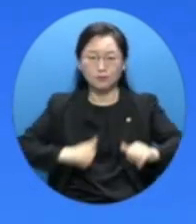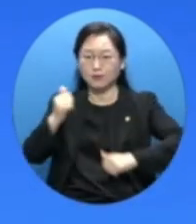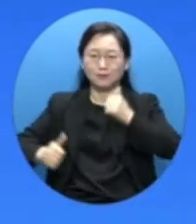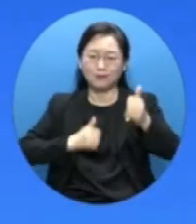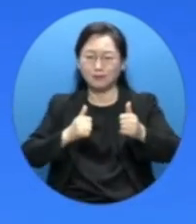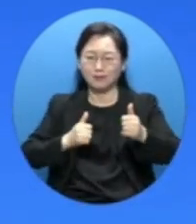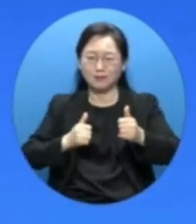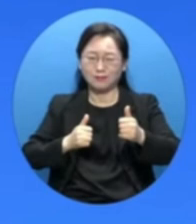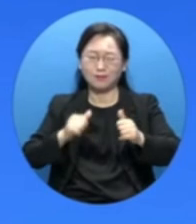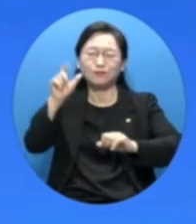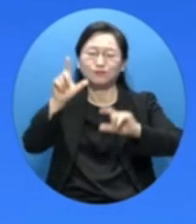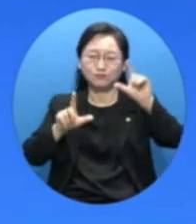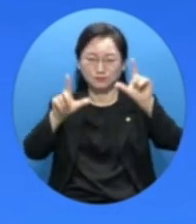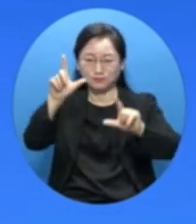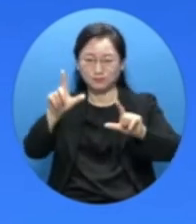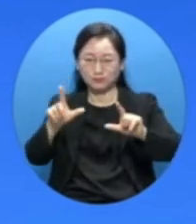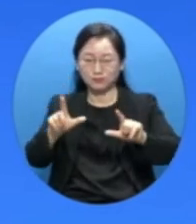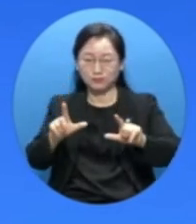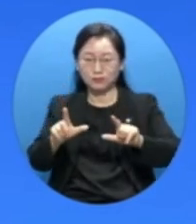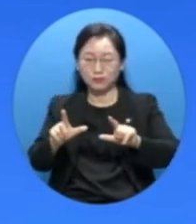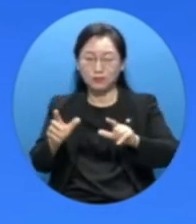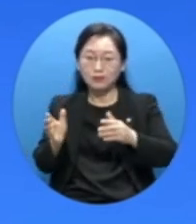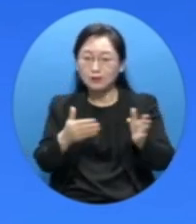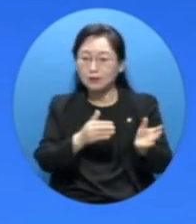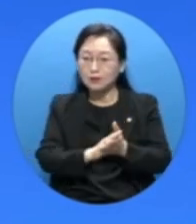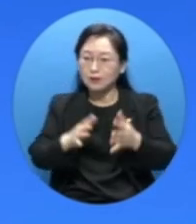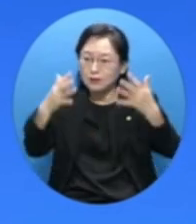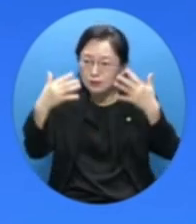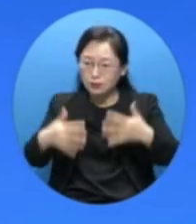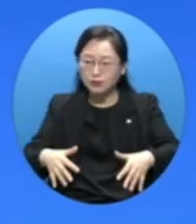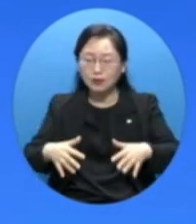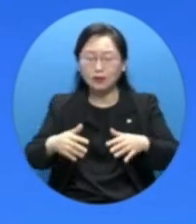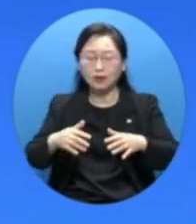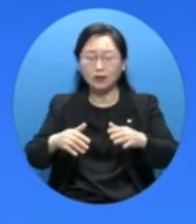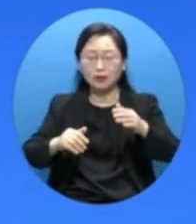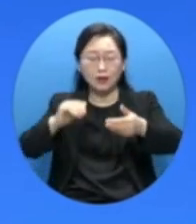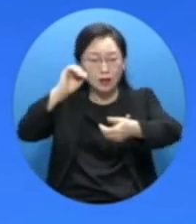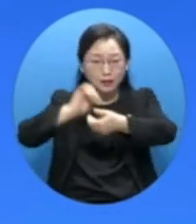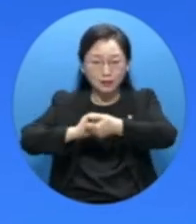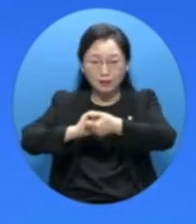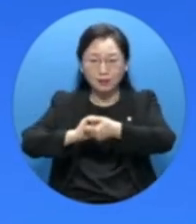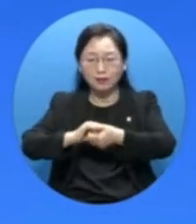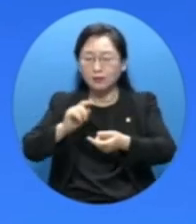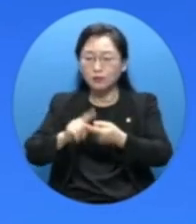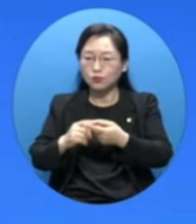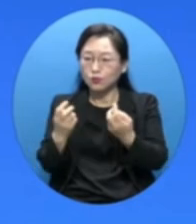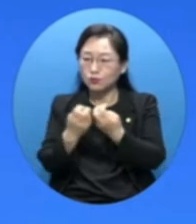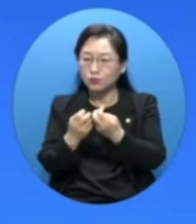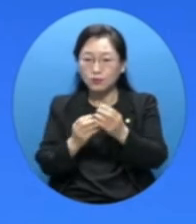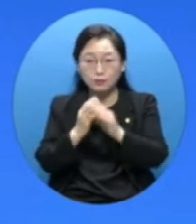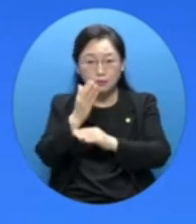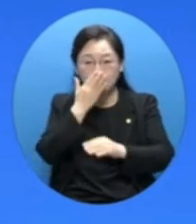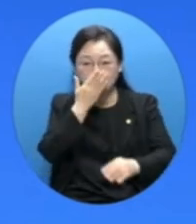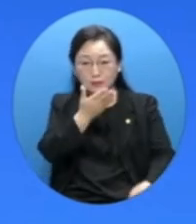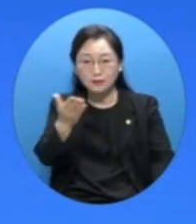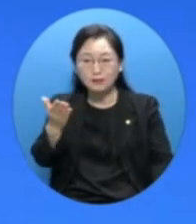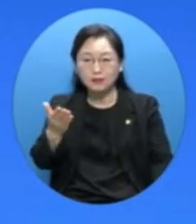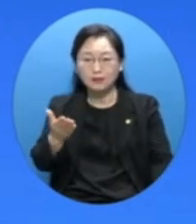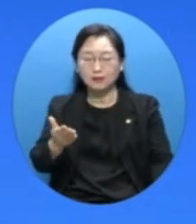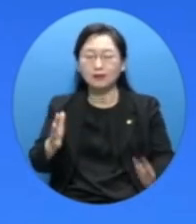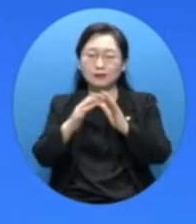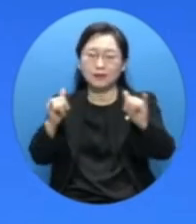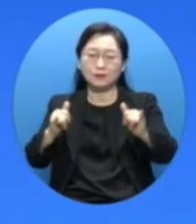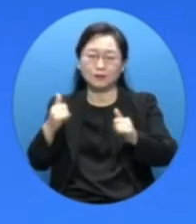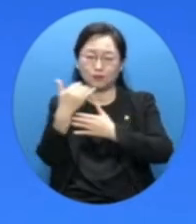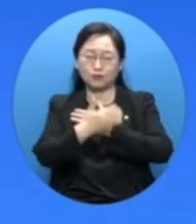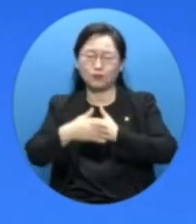현실입니다. 어떻게 이 인간의 연약함과 한계를 벗어날 수 있겠습니까? 사람들은 몸에 좋은 약이라고